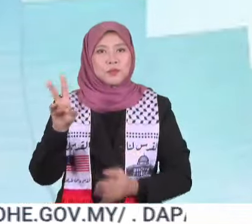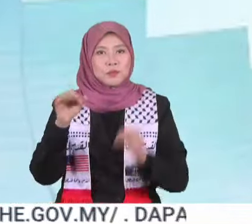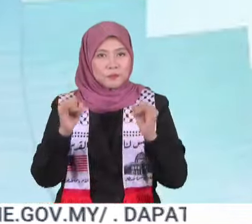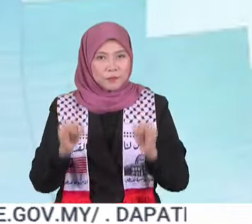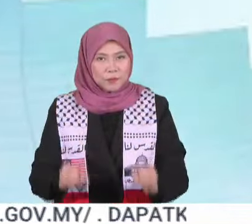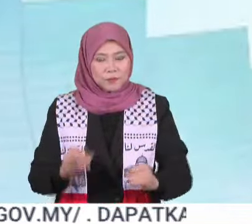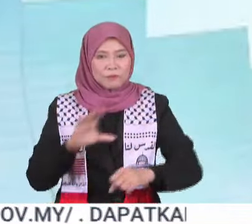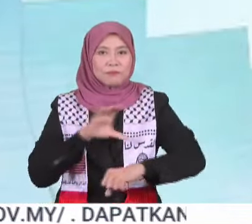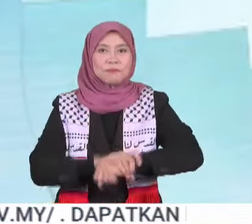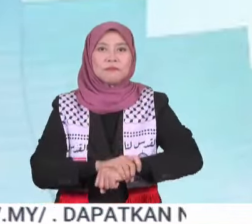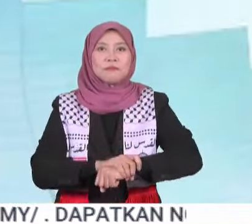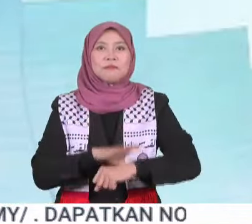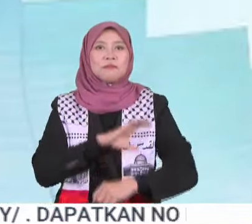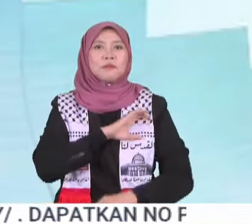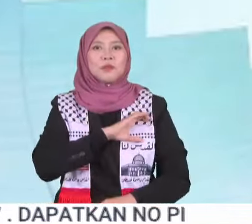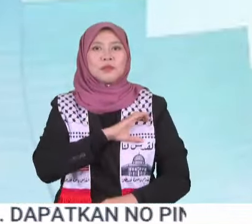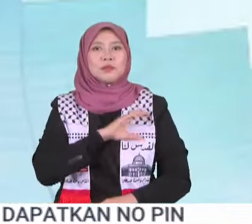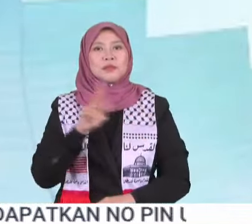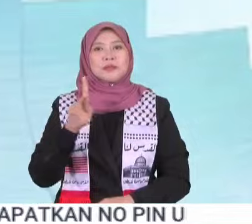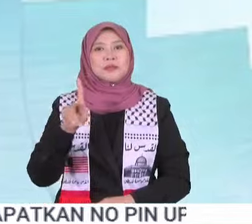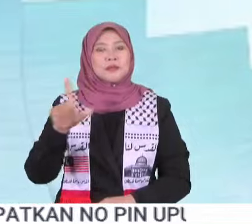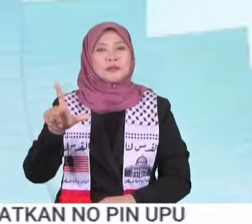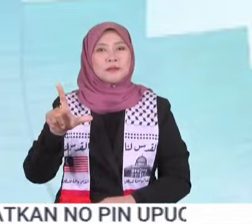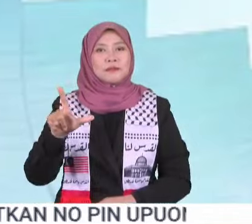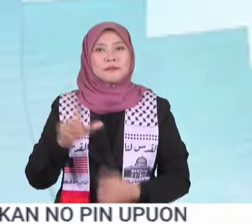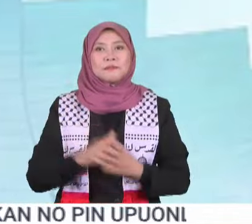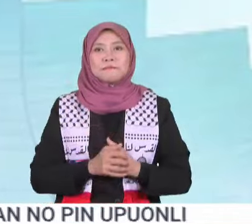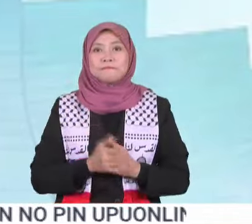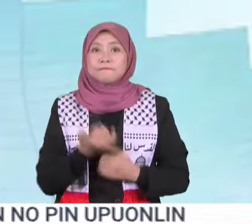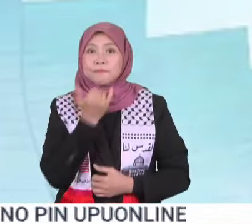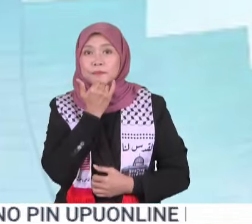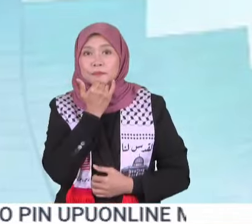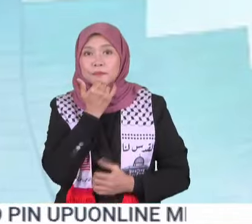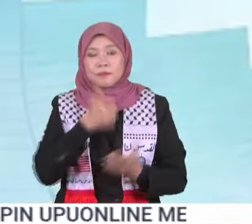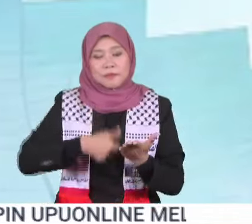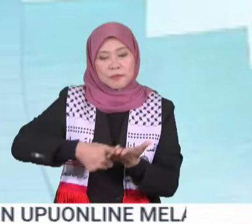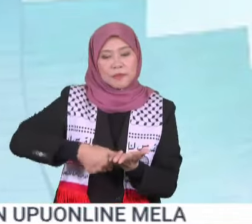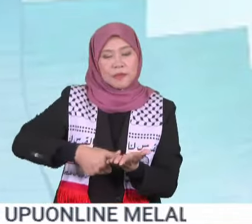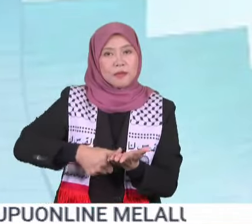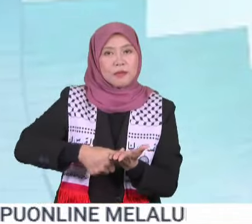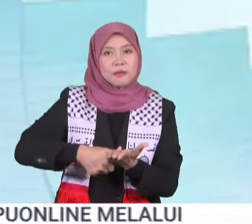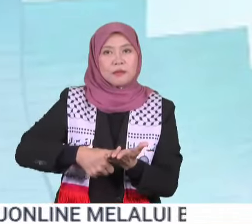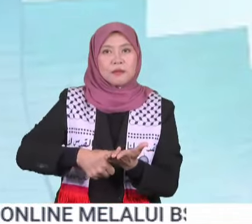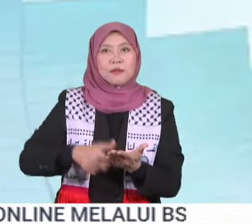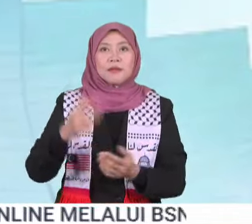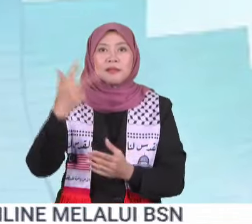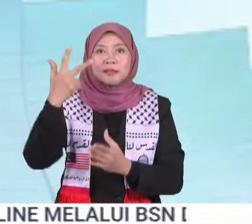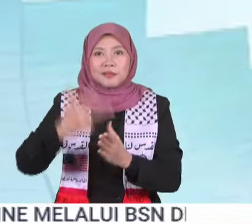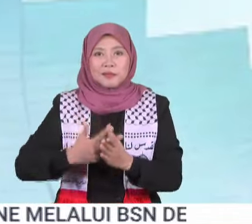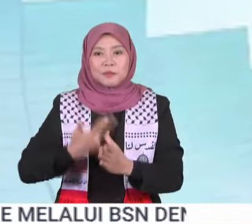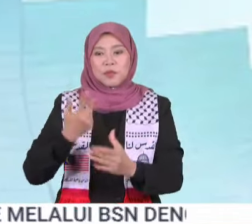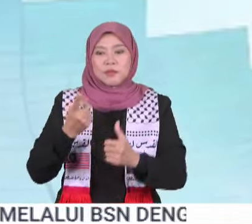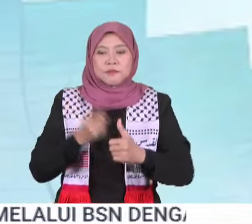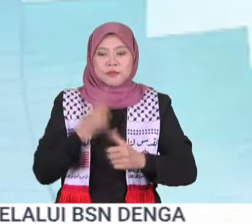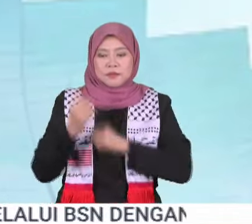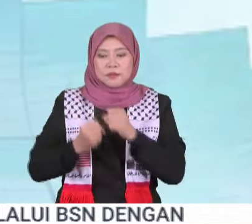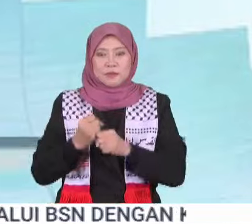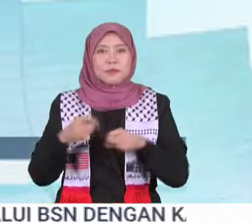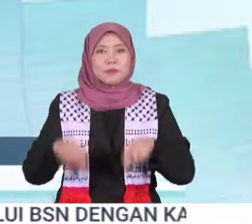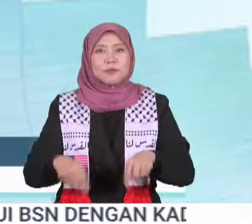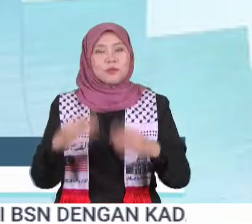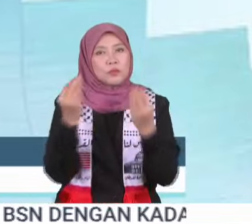5,977 individu ditahan polis kontinjen Kuala Lumpur bagi kesalahan jenayah narkotik untuk 3 bulan pertama tahun